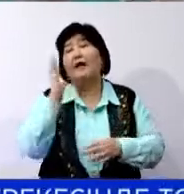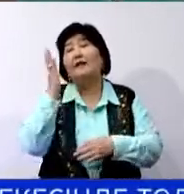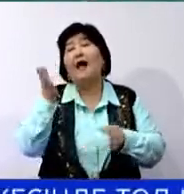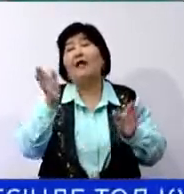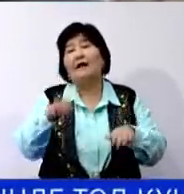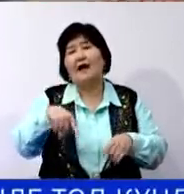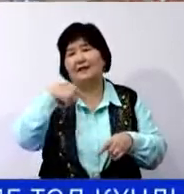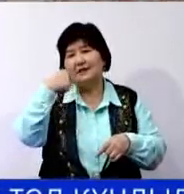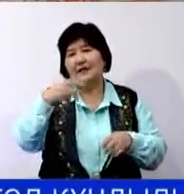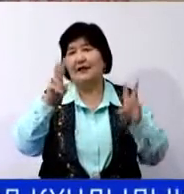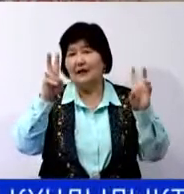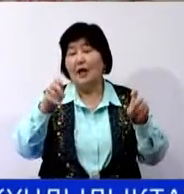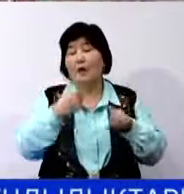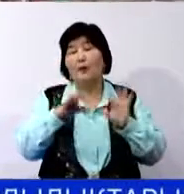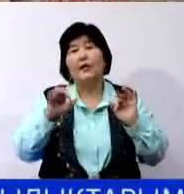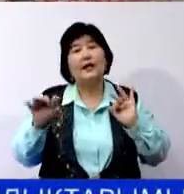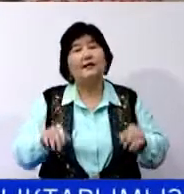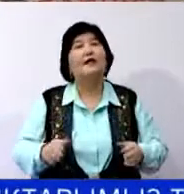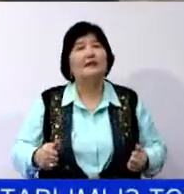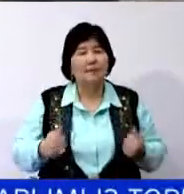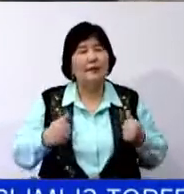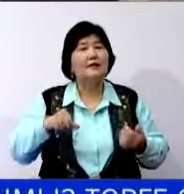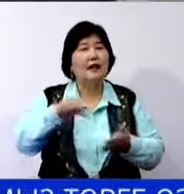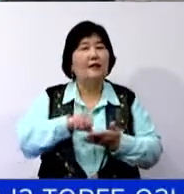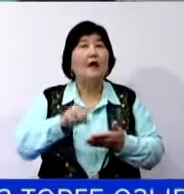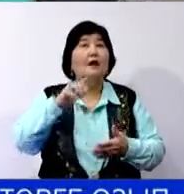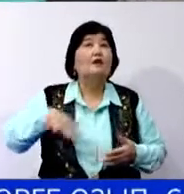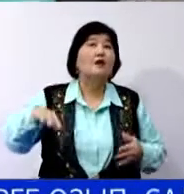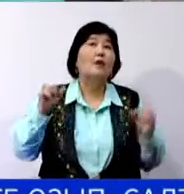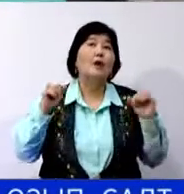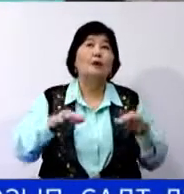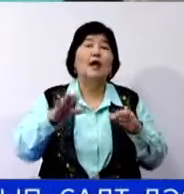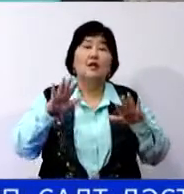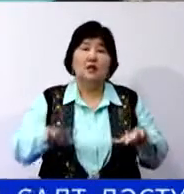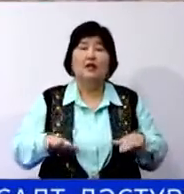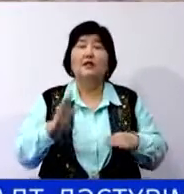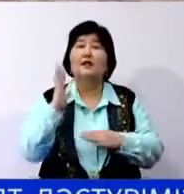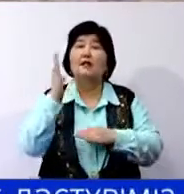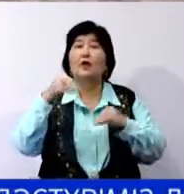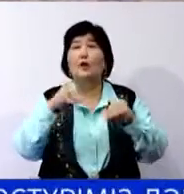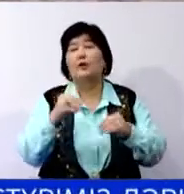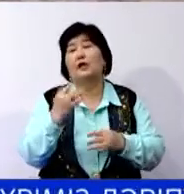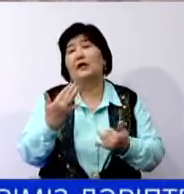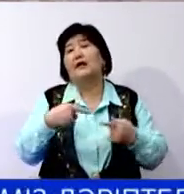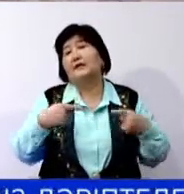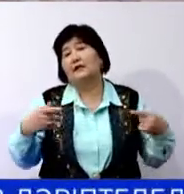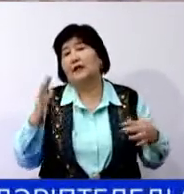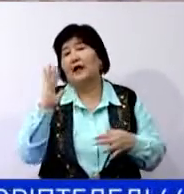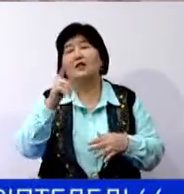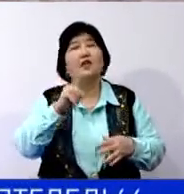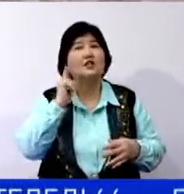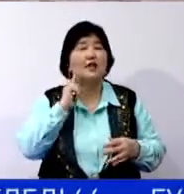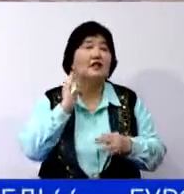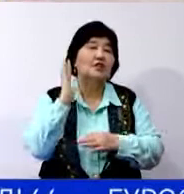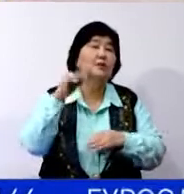тәмсіл ұстанған аралдықтар игі шараға білек сыбана кірісті. Ел болып жұмылып, жергілікті тұқымбақта өсірілген терек сырталы сияқты жас